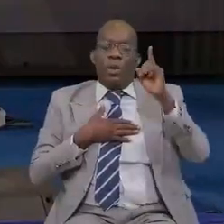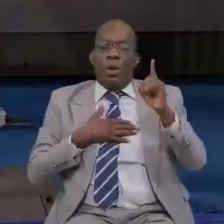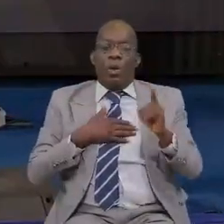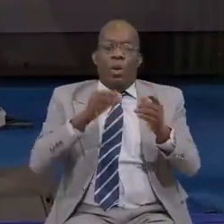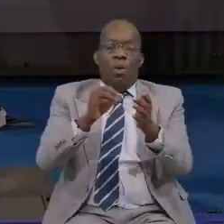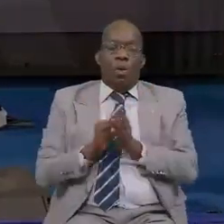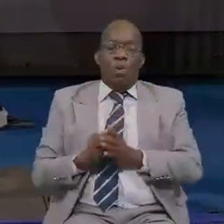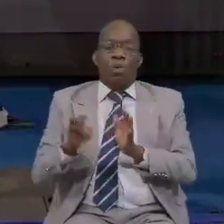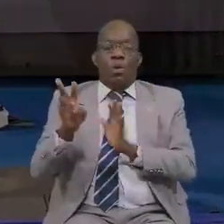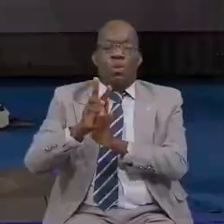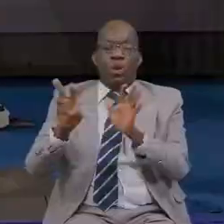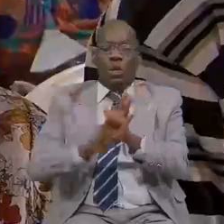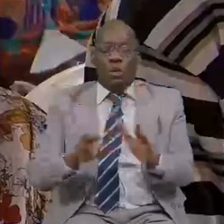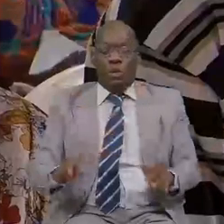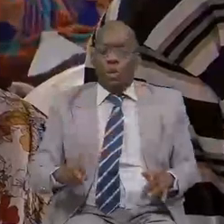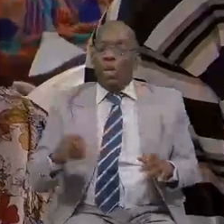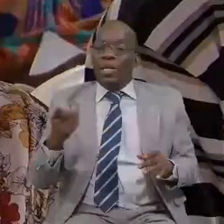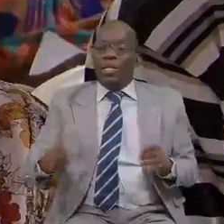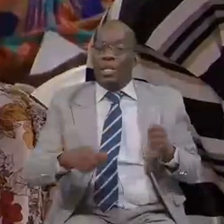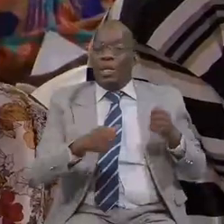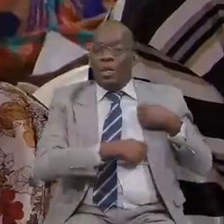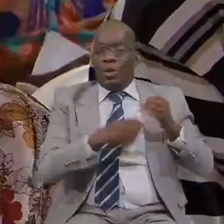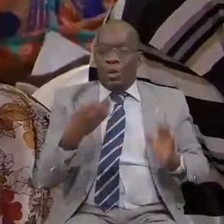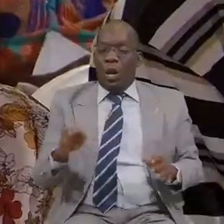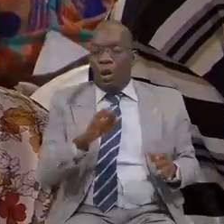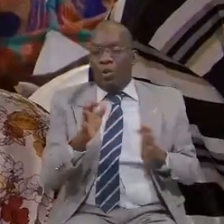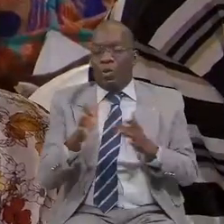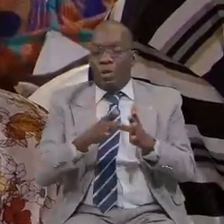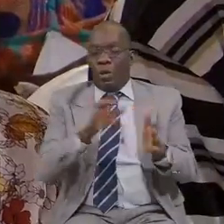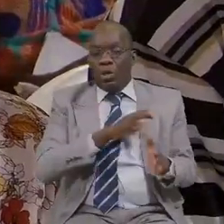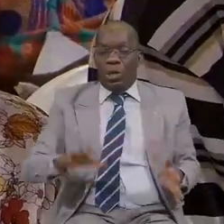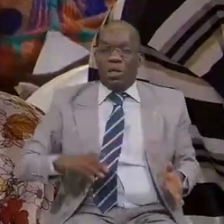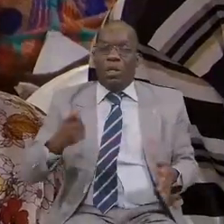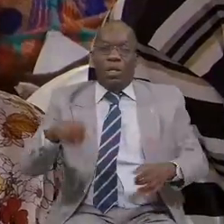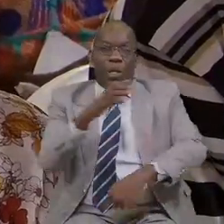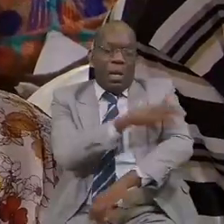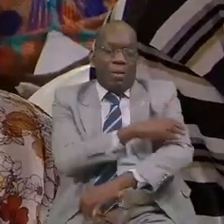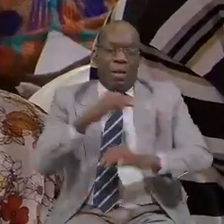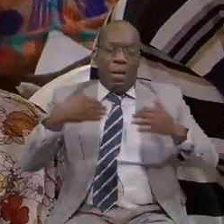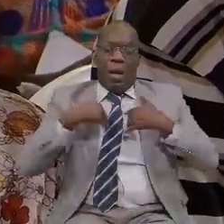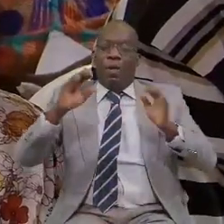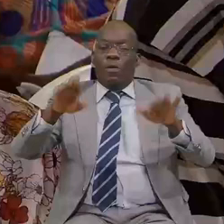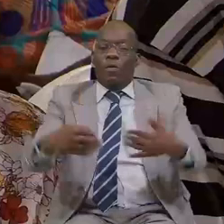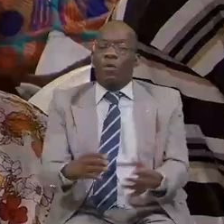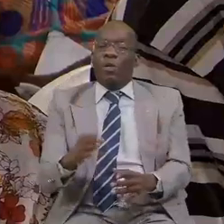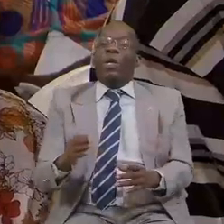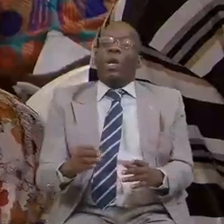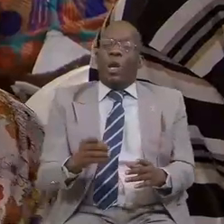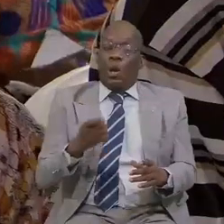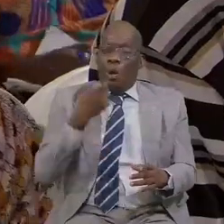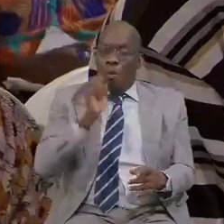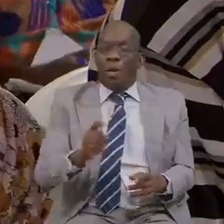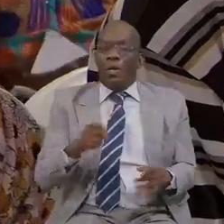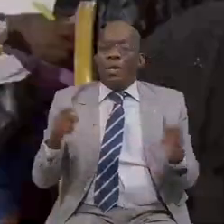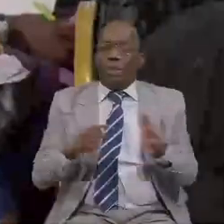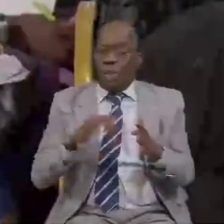de Jésus-Christ. Le capitaine a donné les directives. Voici là où il faut aller. Voici ce qu'il faut faire. Et voici